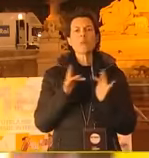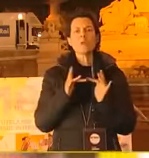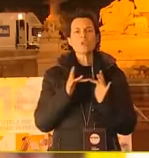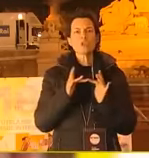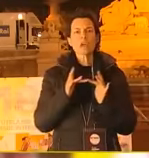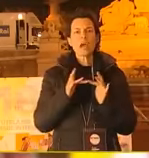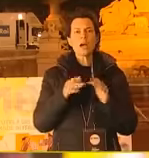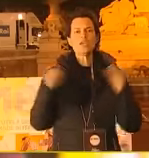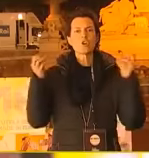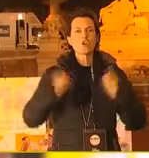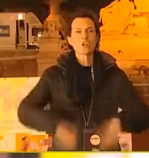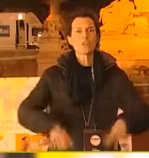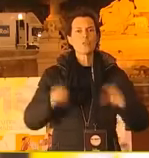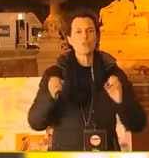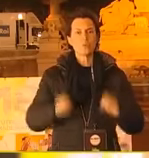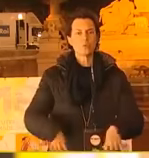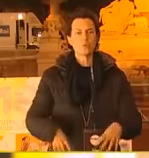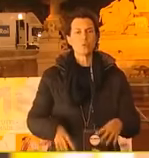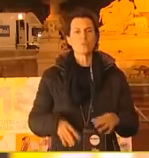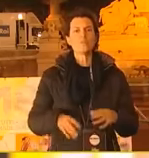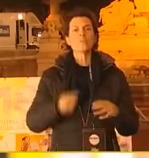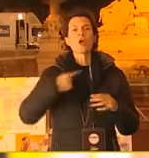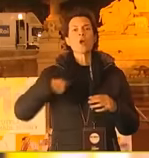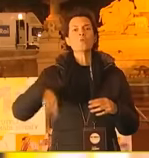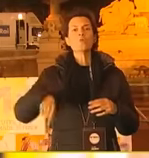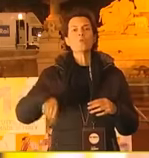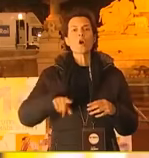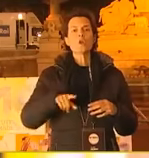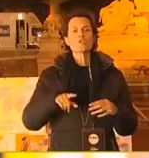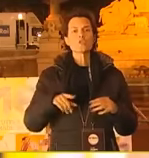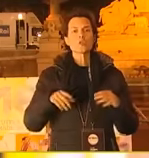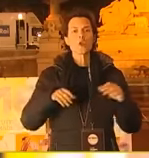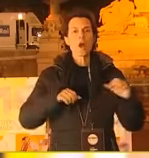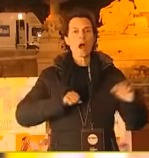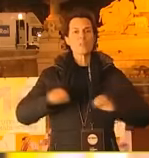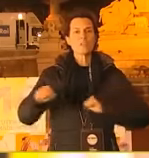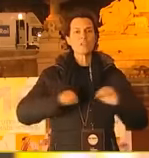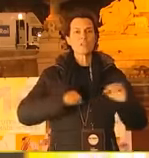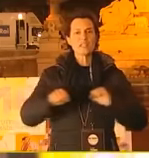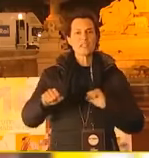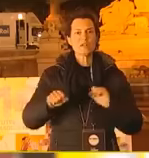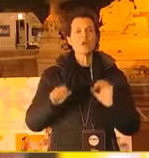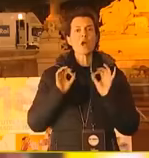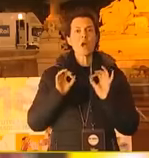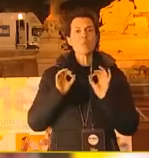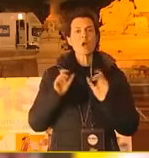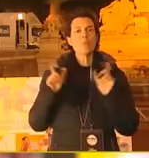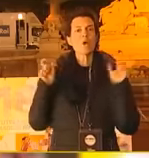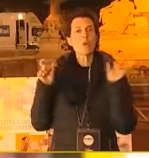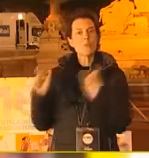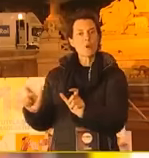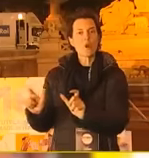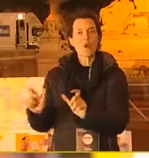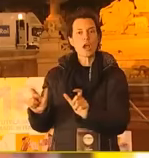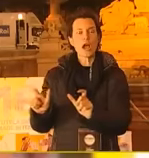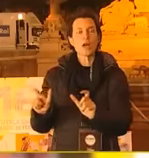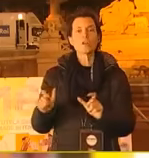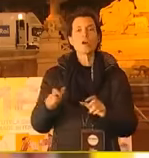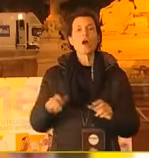rifiuti e un nostro amministratore della società è stato minacciato da un senatore di Forza